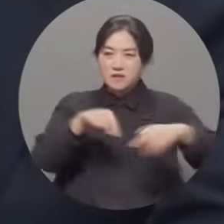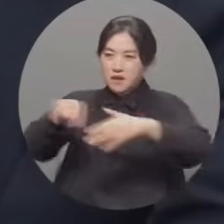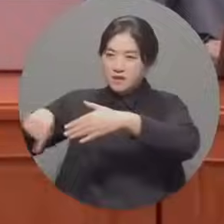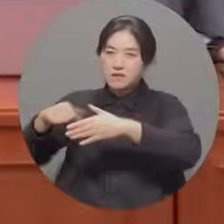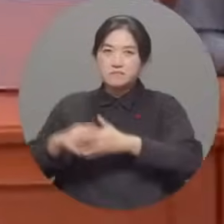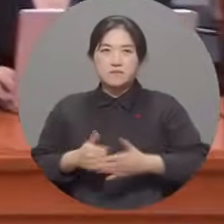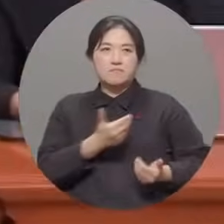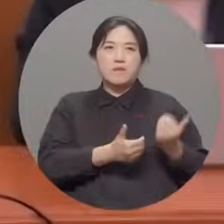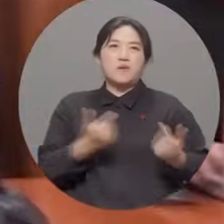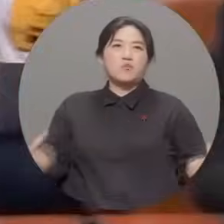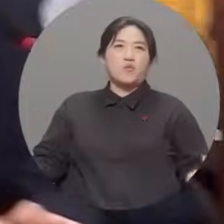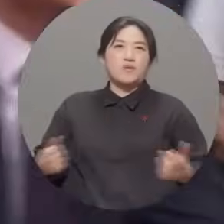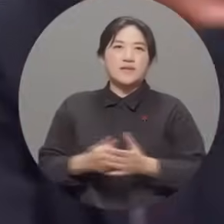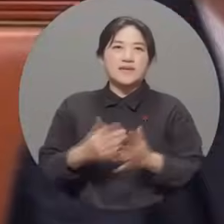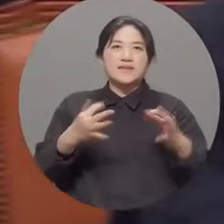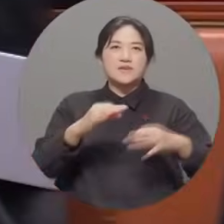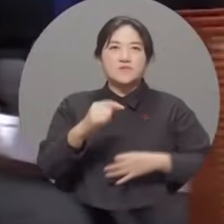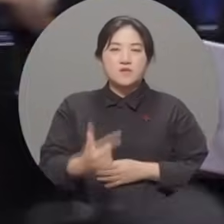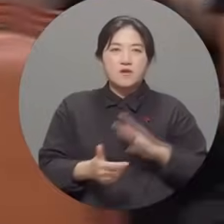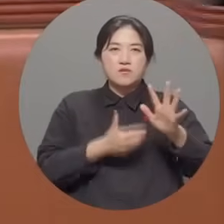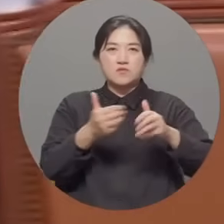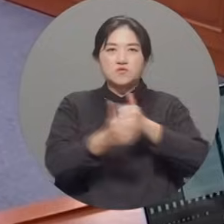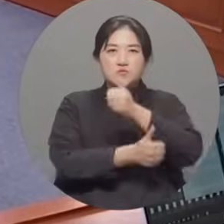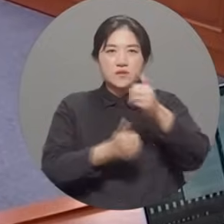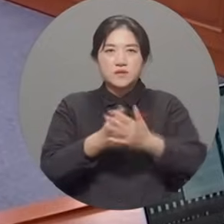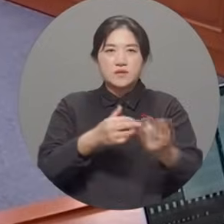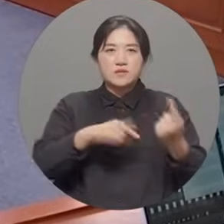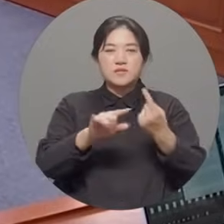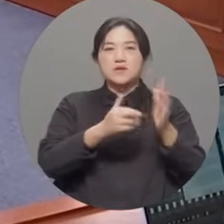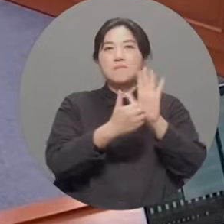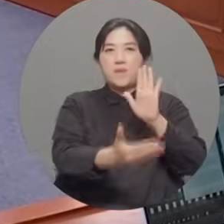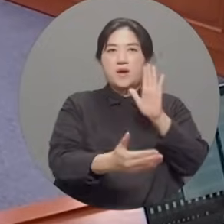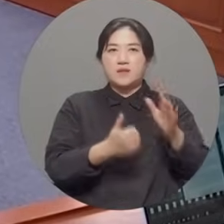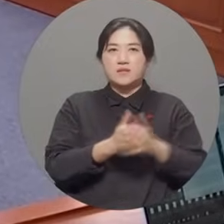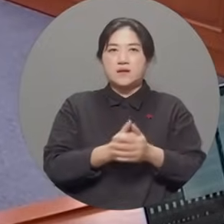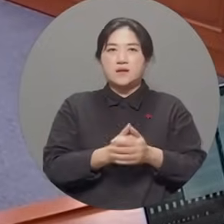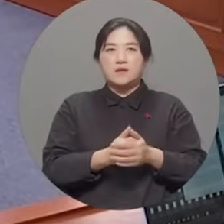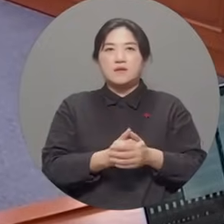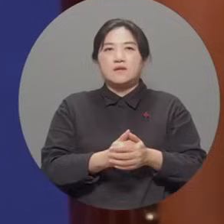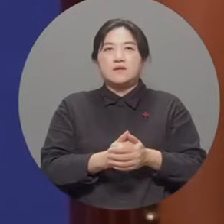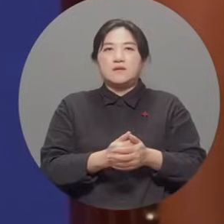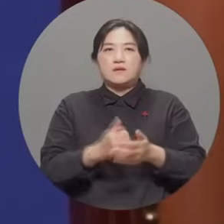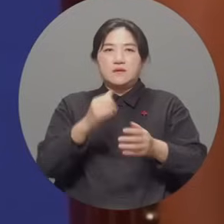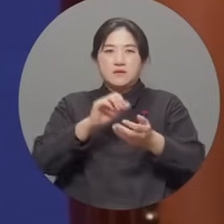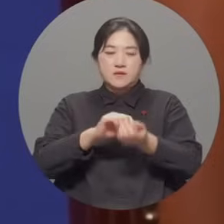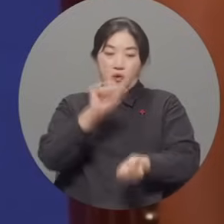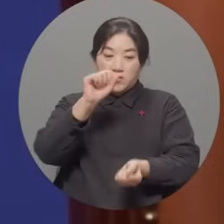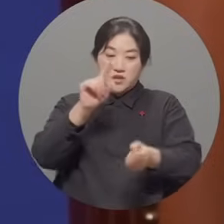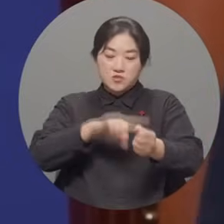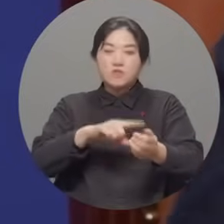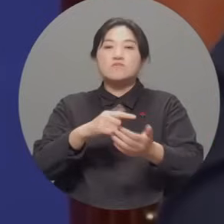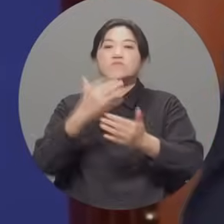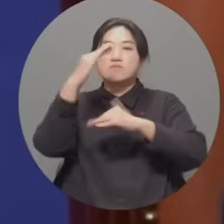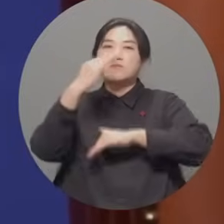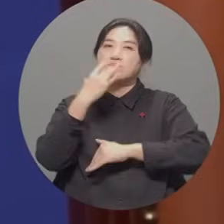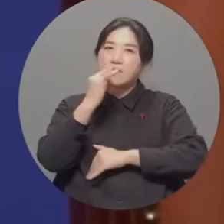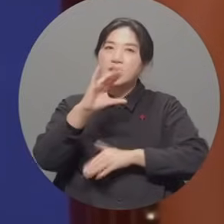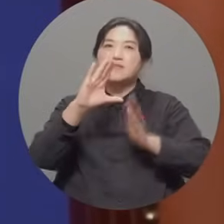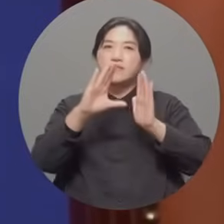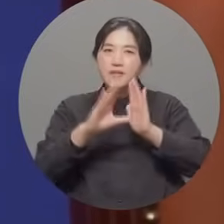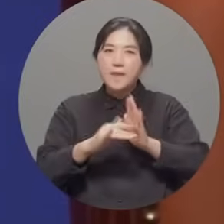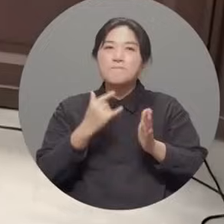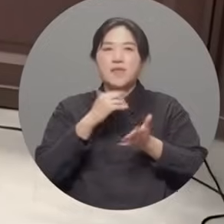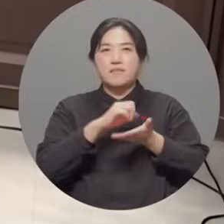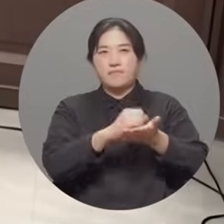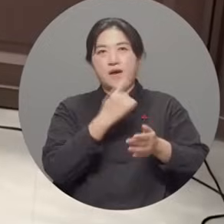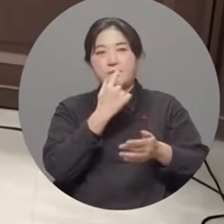부딪혔습니다. 김은경 혁신위 혁신안은 1차 거부된 뒤 정당한 영장 청구에 대해라는 조건이 붙여져 25일 만에